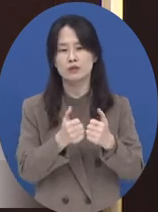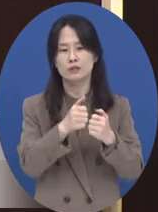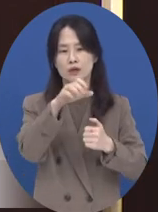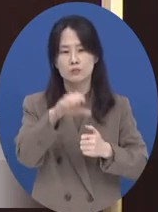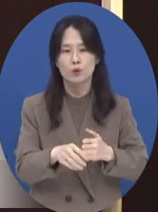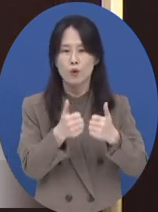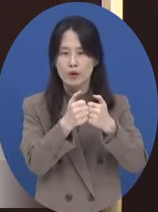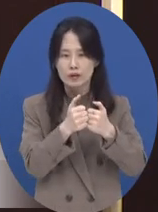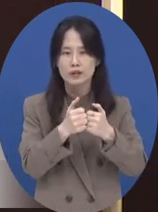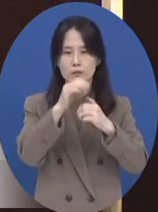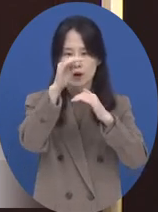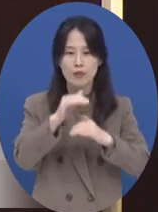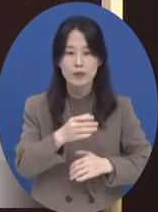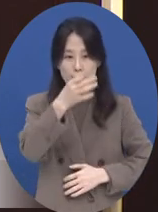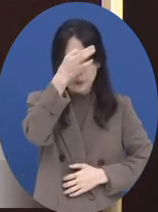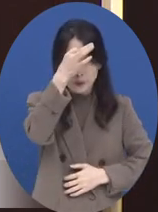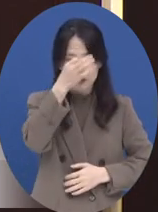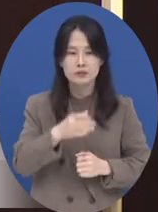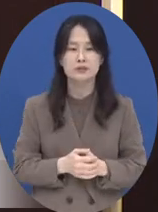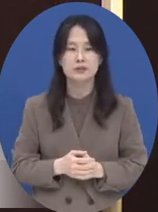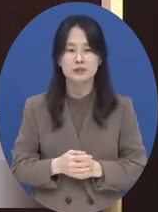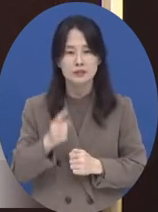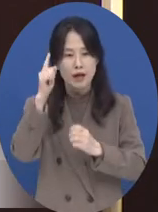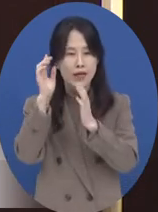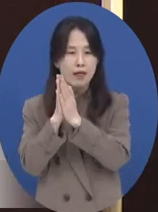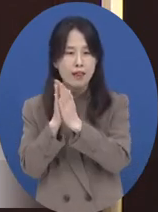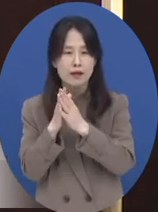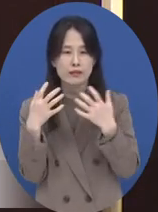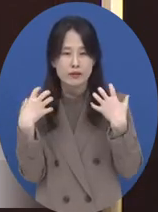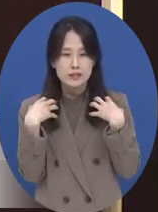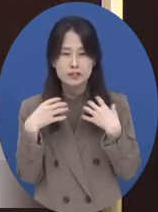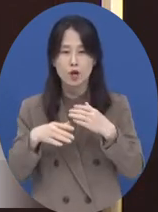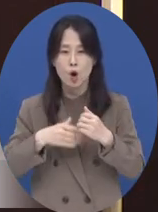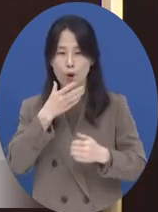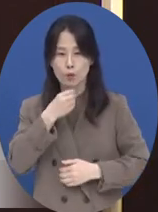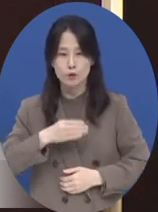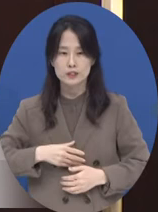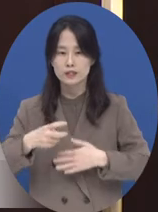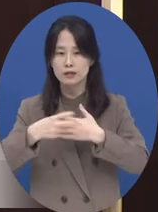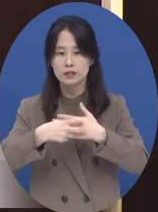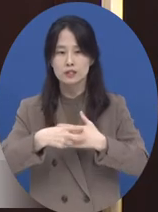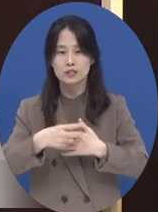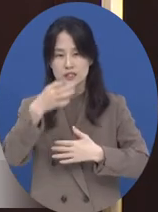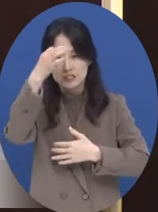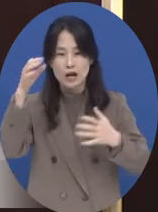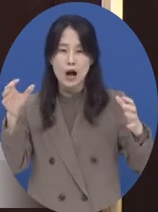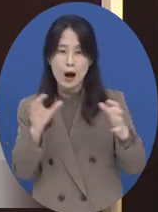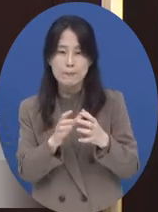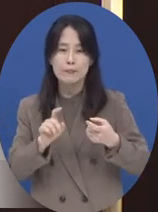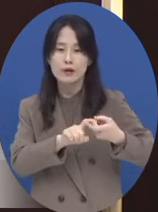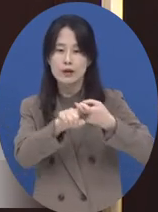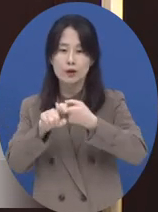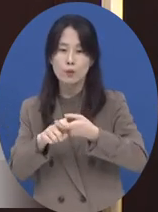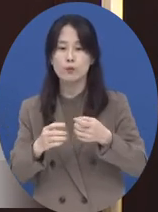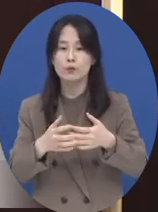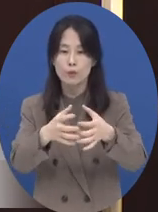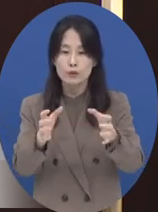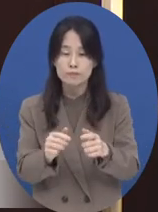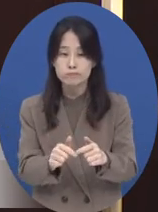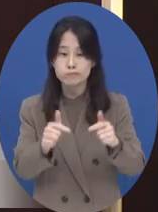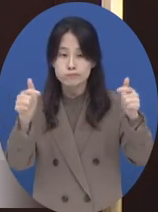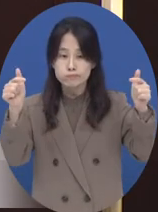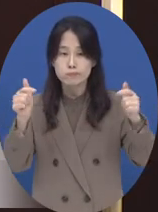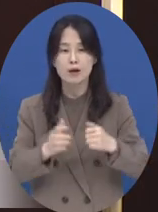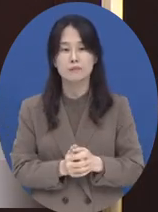상담과 사례관리 기능, 지자체의 복지 및 의료지원 기능을 합친 공동대응팀이